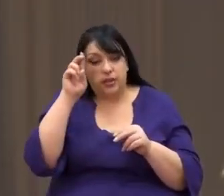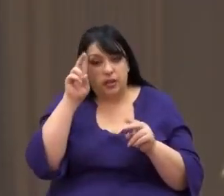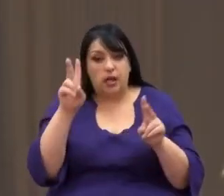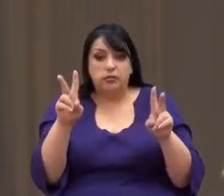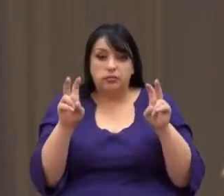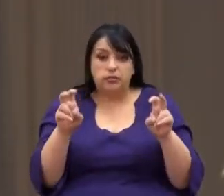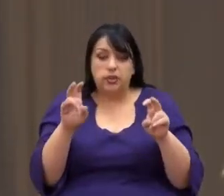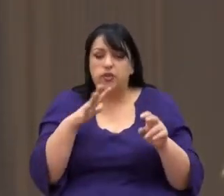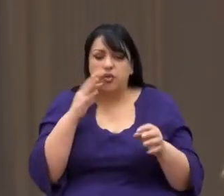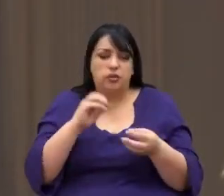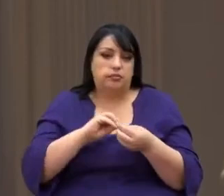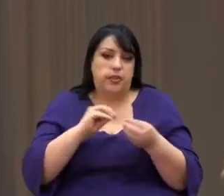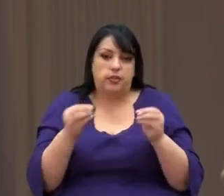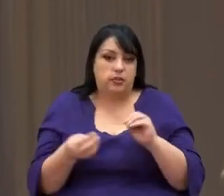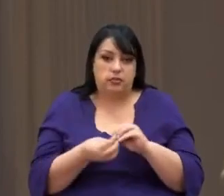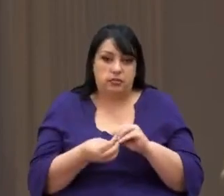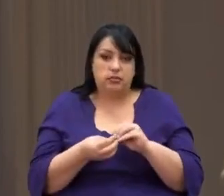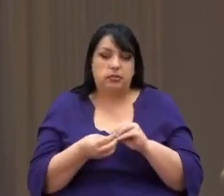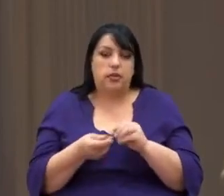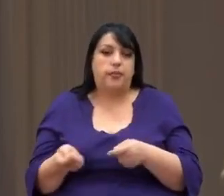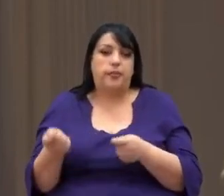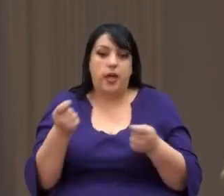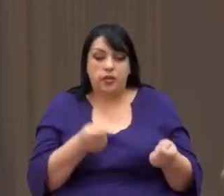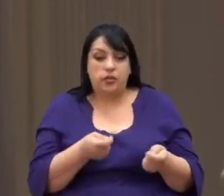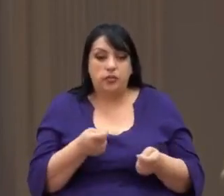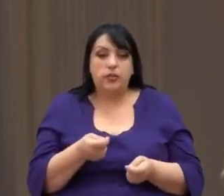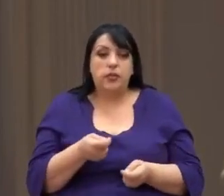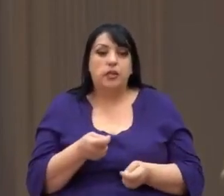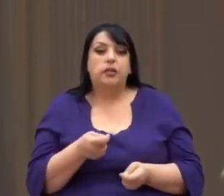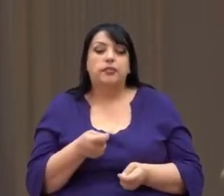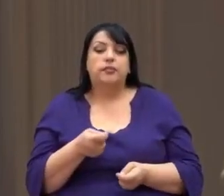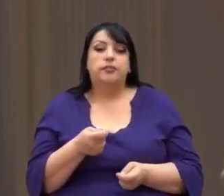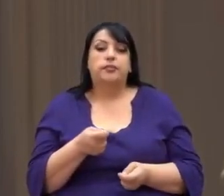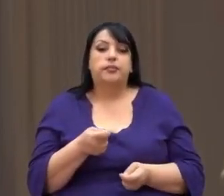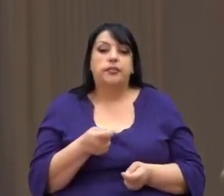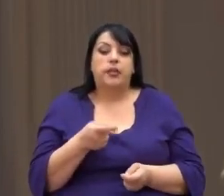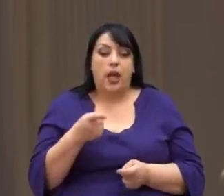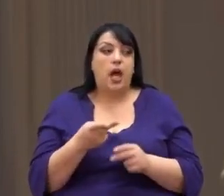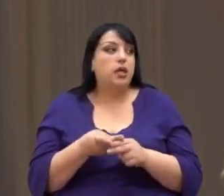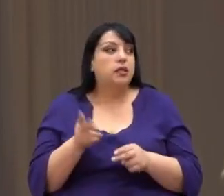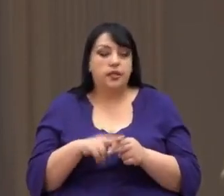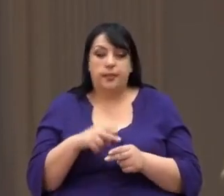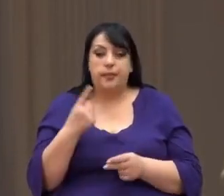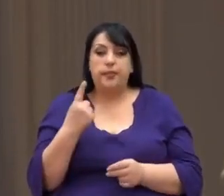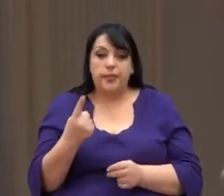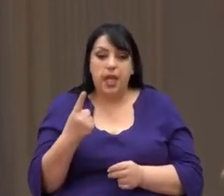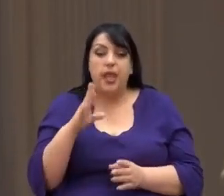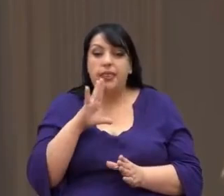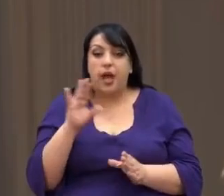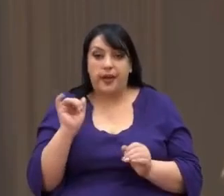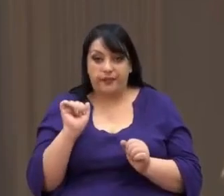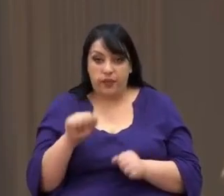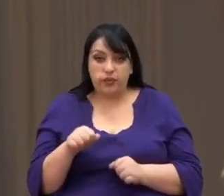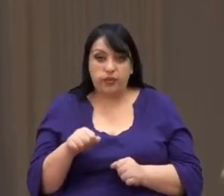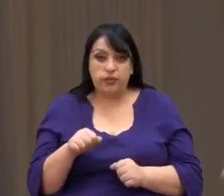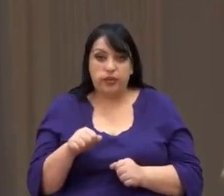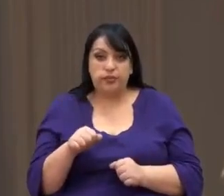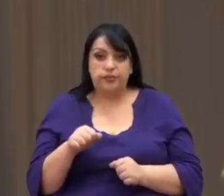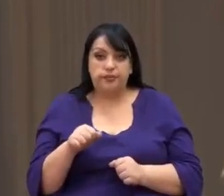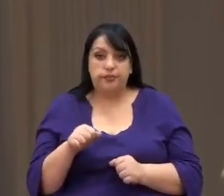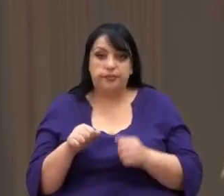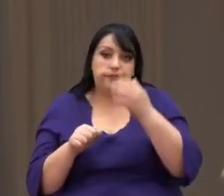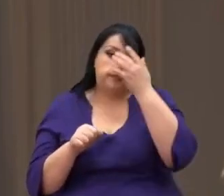են առաջացնում։ Ի վերջո, սա միակ հնարավորությունն է օրենսդրական նախաձեռնության,